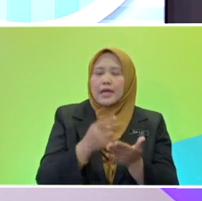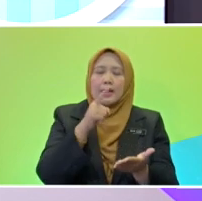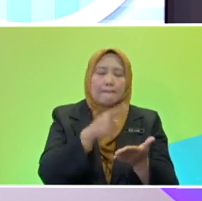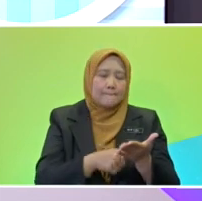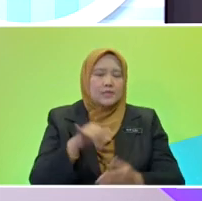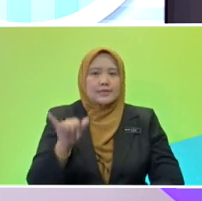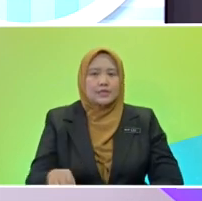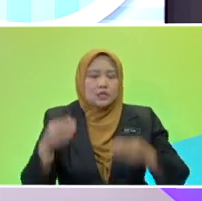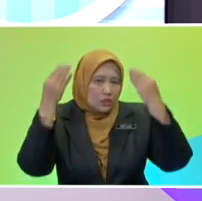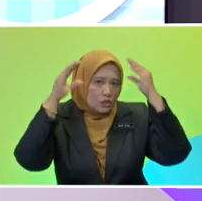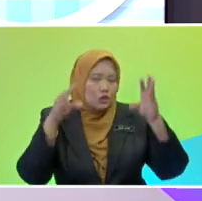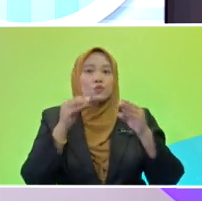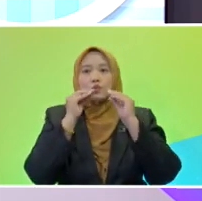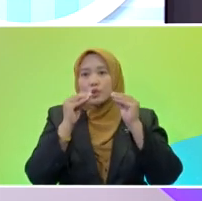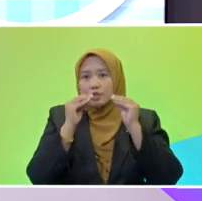cegukan